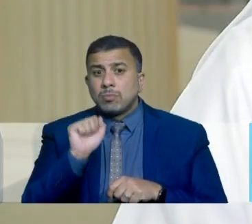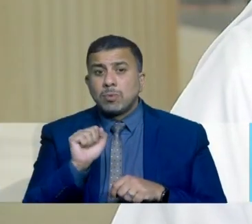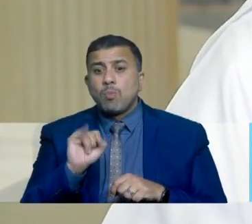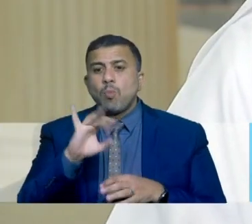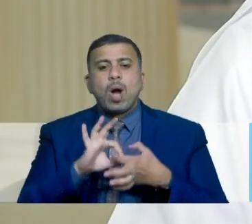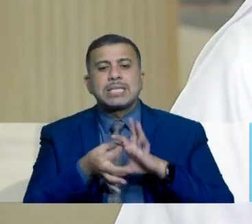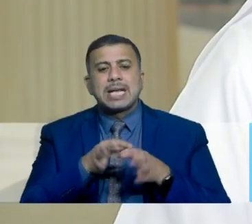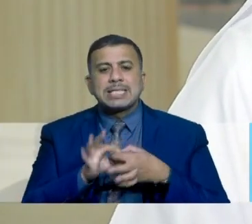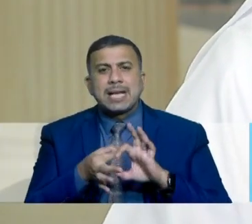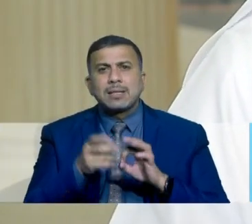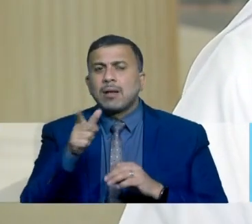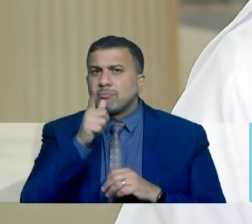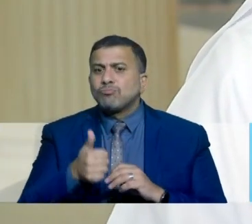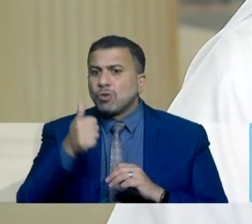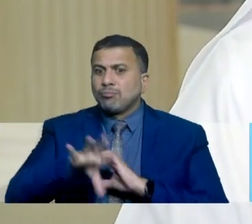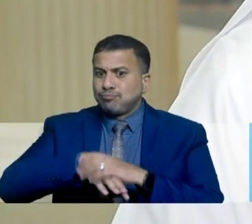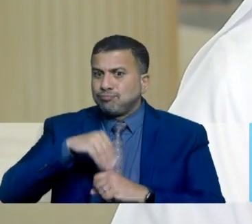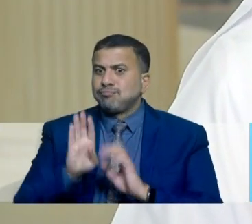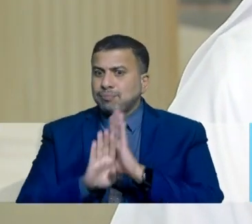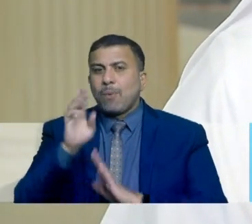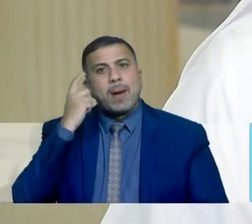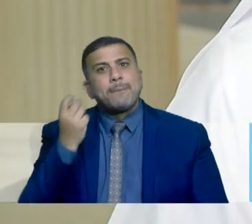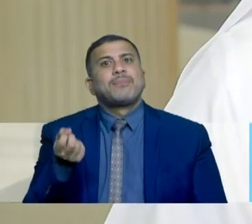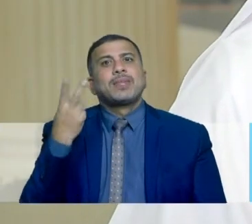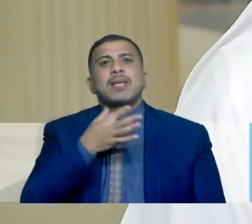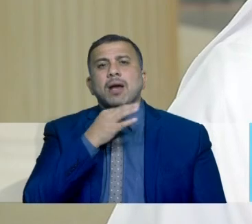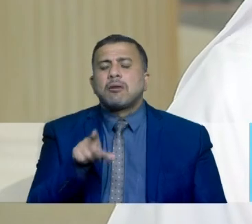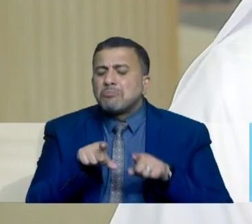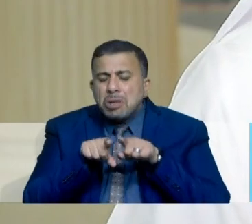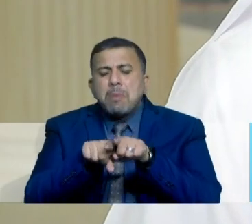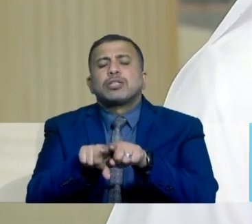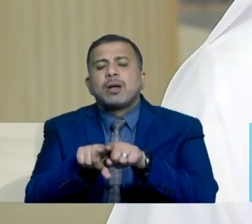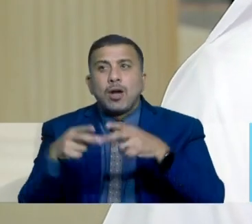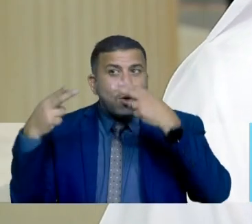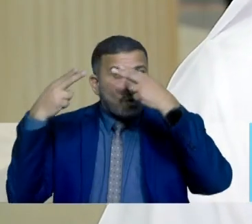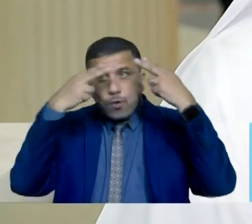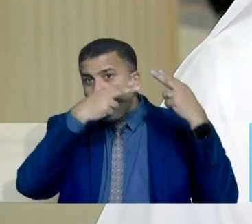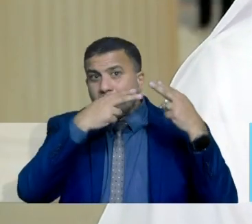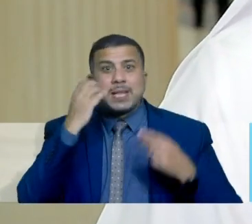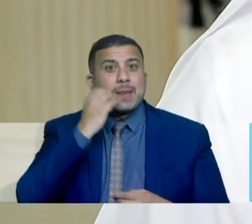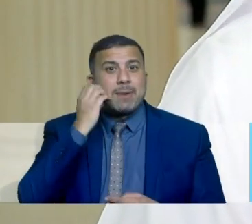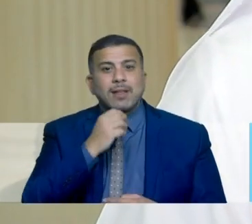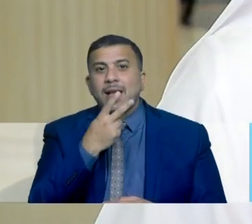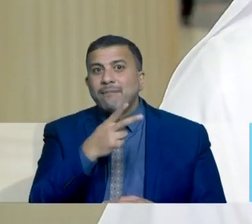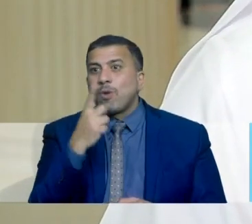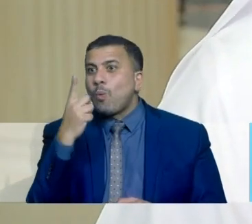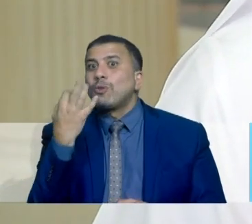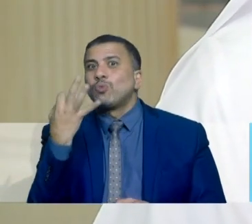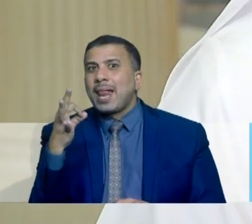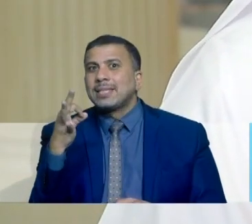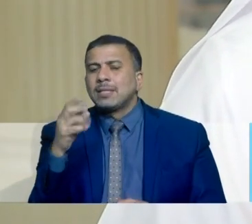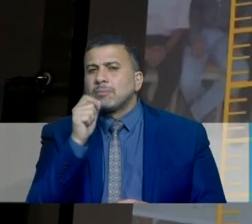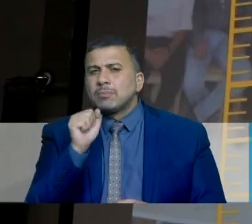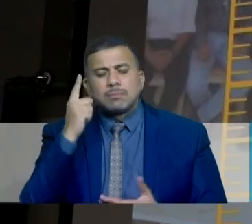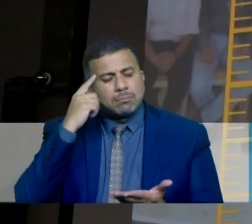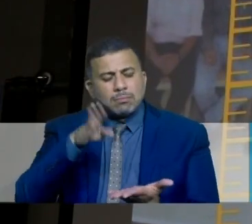المؤسسات اكثر مثاليه وانتاجيه وابتكارا ويتماشى هذا المؤتمر مع رؤيه الامارات 2031 بالاضافه الى استراتيجيه